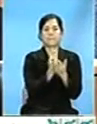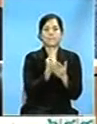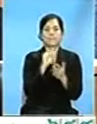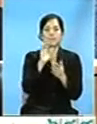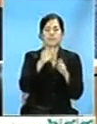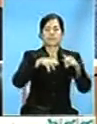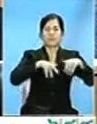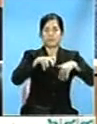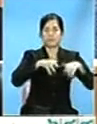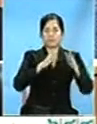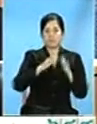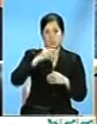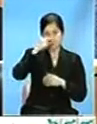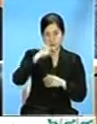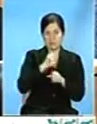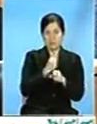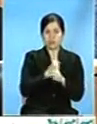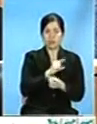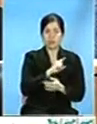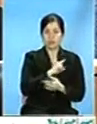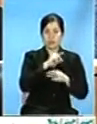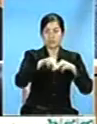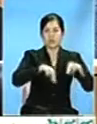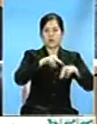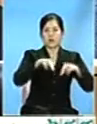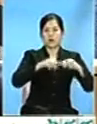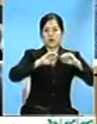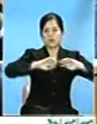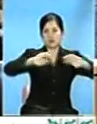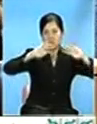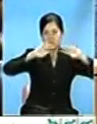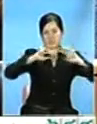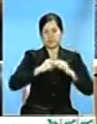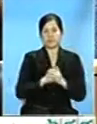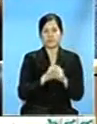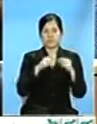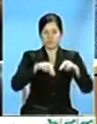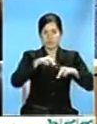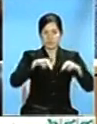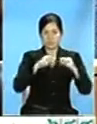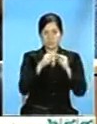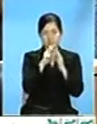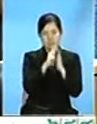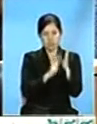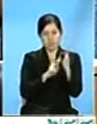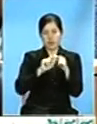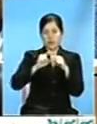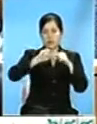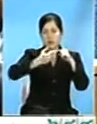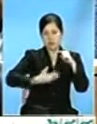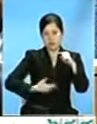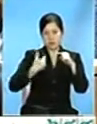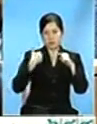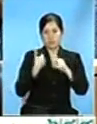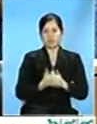ไทยในการปฏิบัติหน้าที่ในการตรวจสอบรัฐบาลแล้วในการกันกองกฎหมายแล้วนะครับคุณส